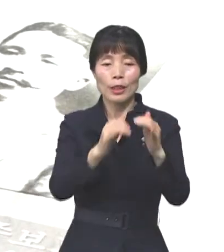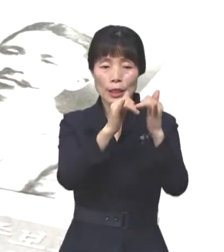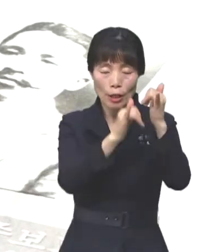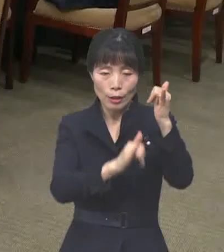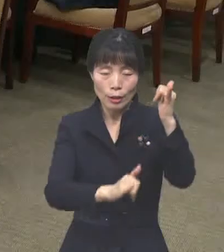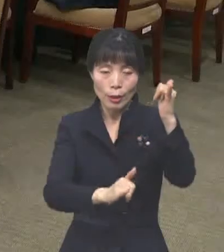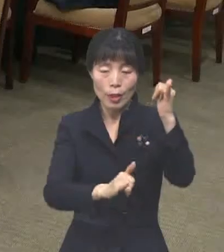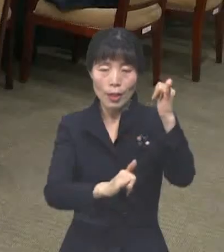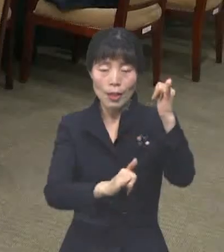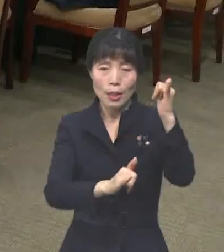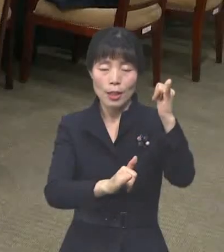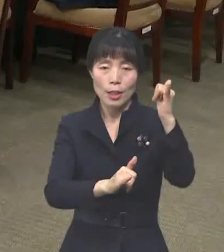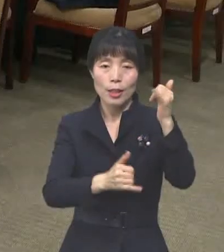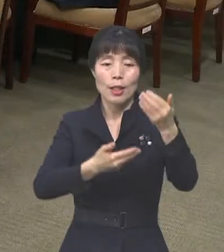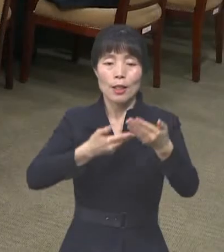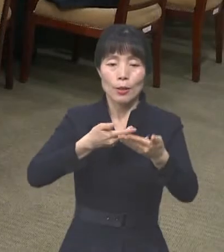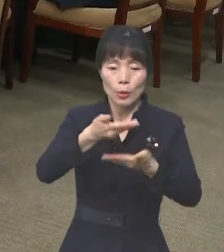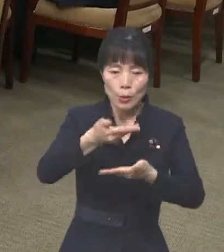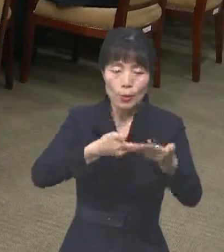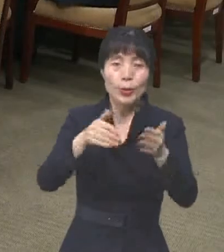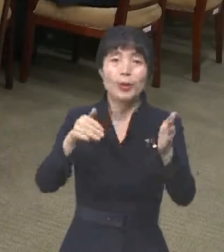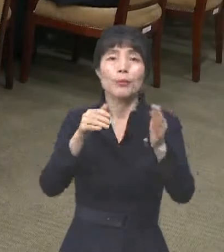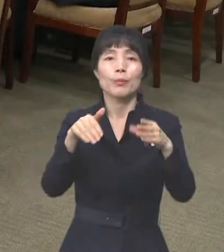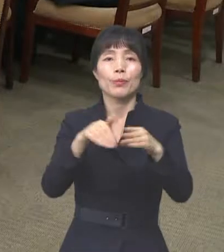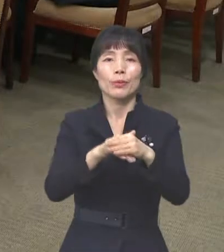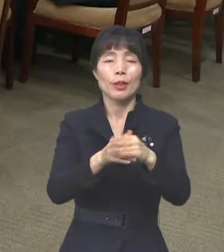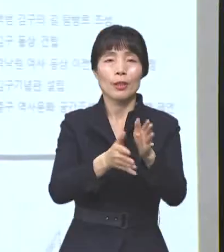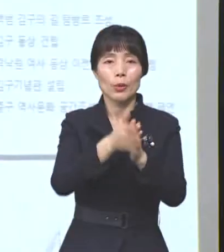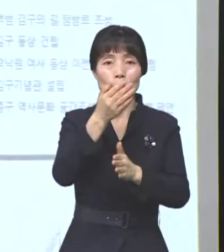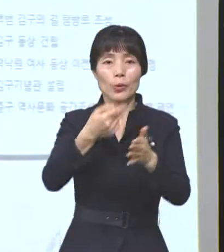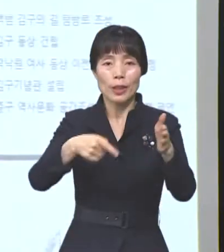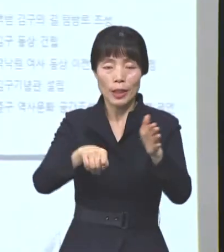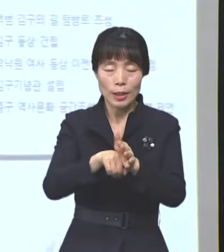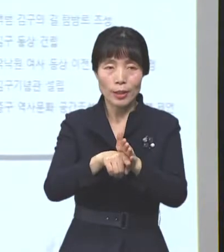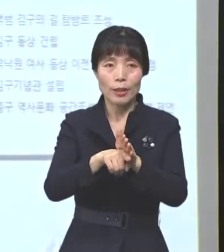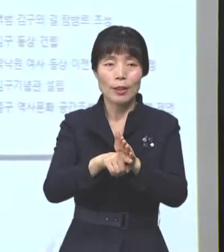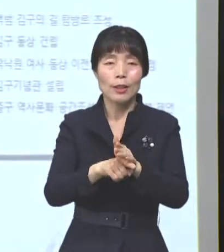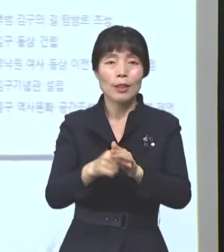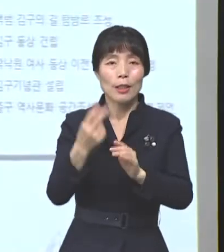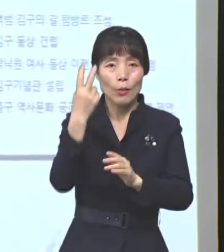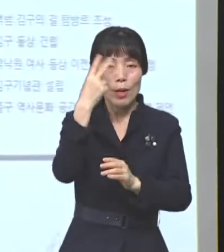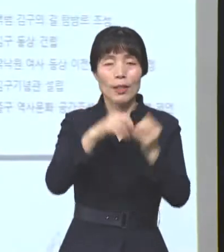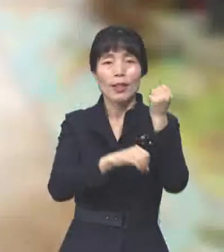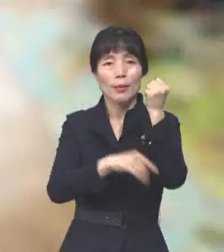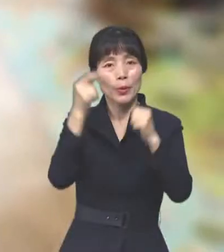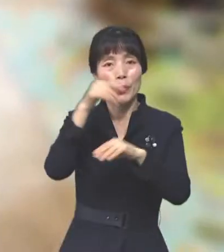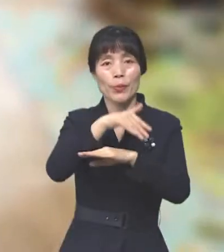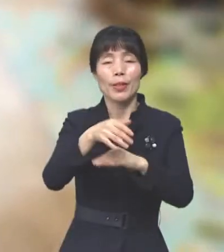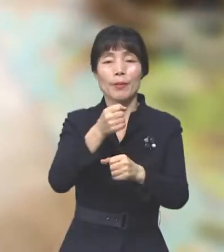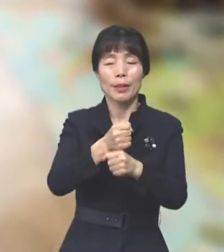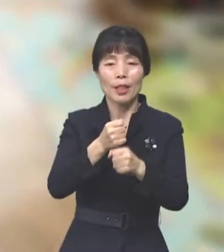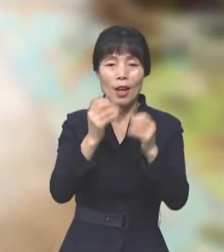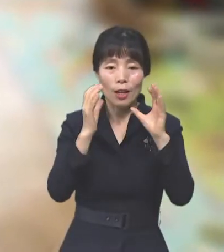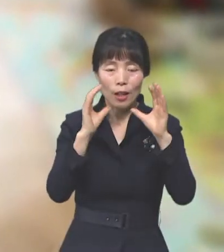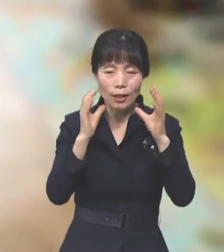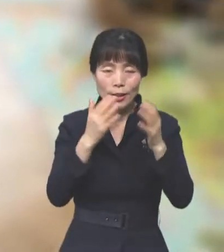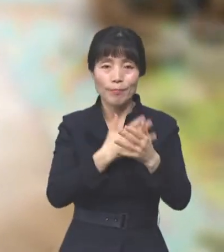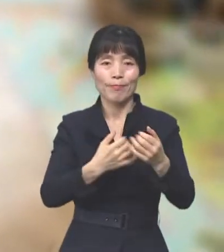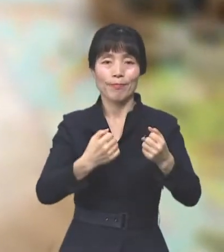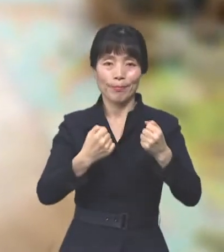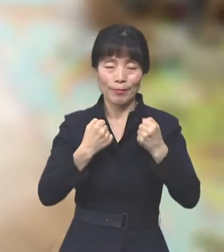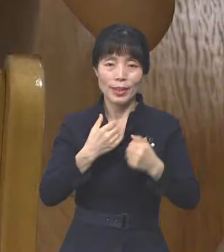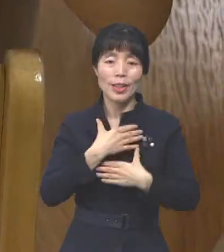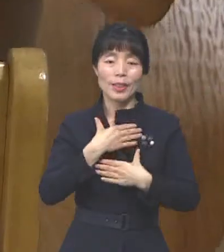살아 숨쉬는 문화도시 조성을 위해 문화유산 종합관리 기본 계획을 수립하고 어린이들이